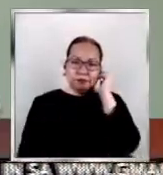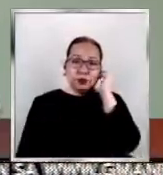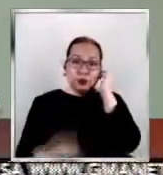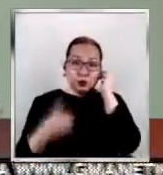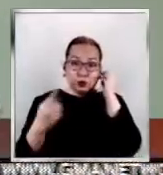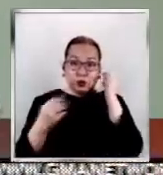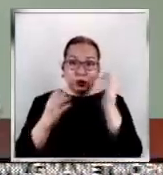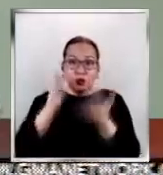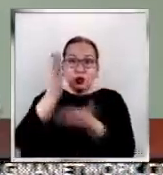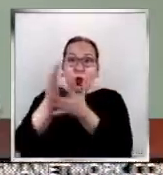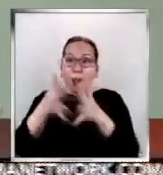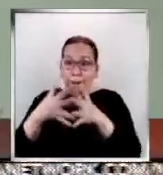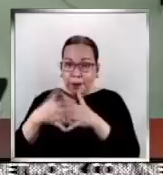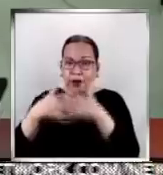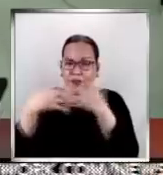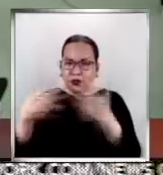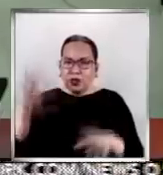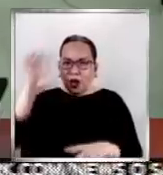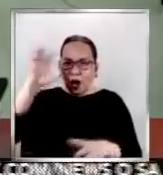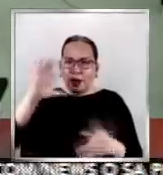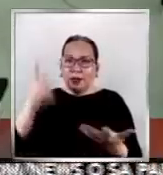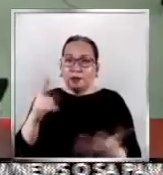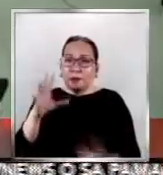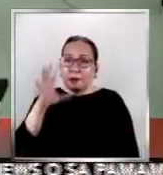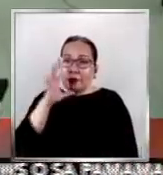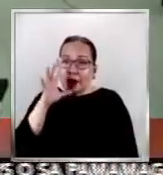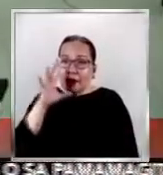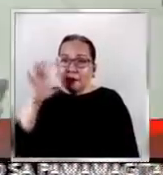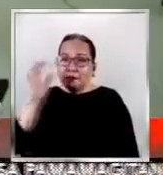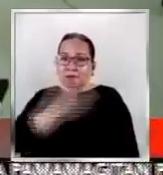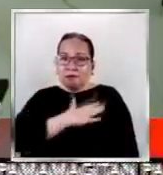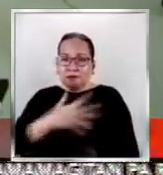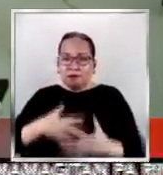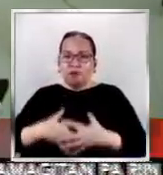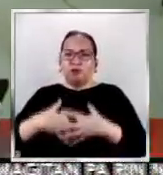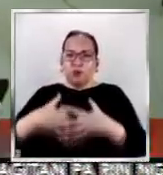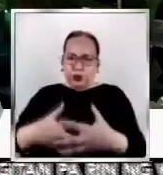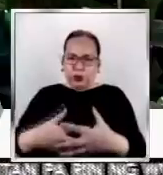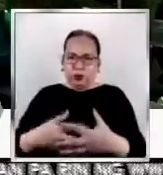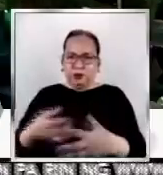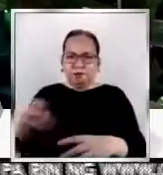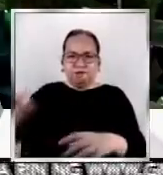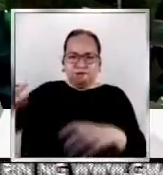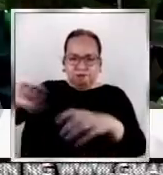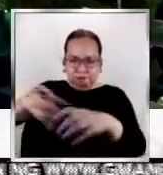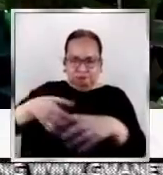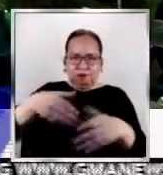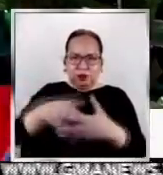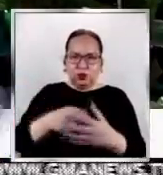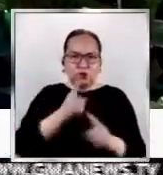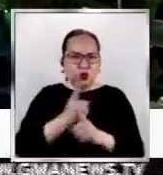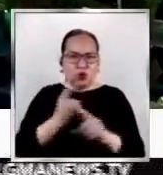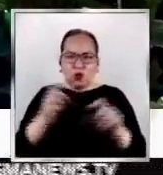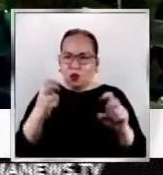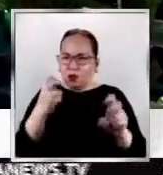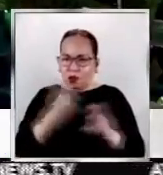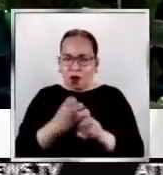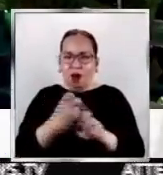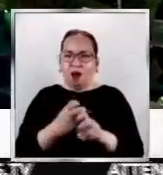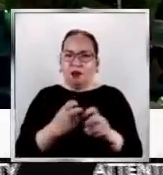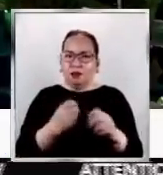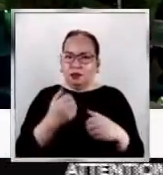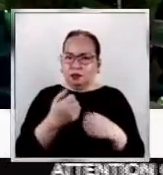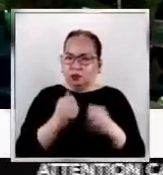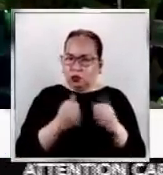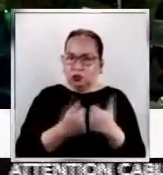Amerika para makahanap ng surrogate mother. Very challenging daw ang proseso. Siyempre may mga medications ka, tapos